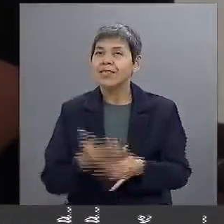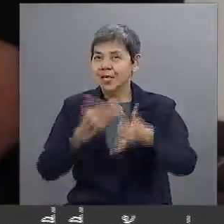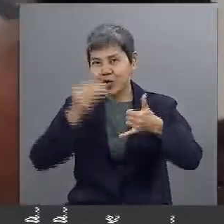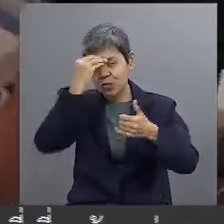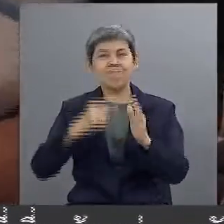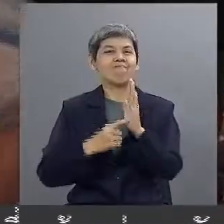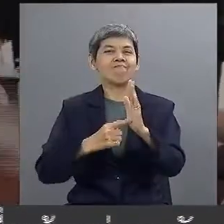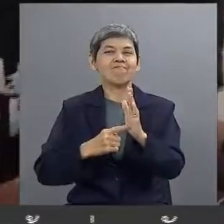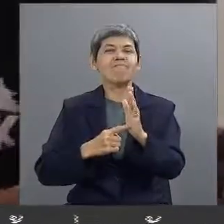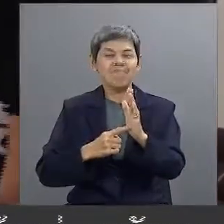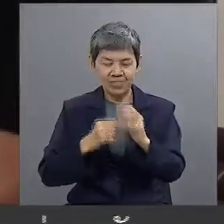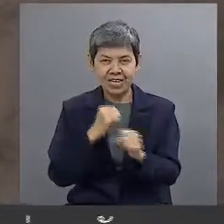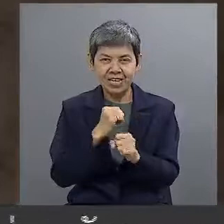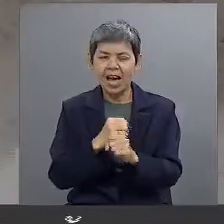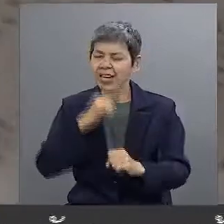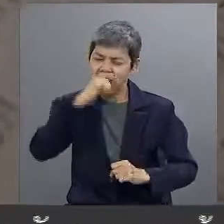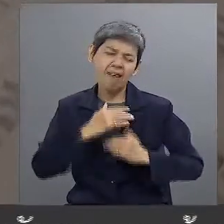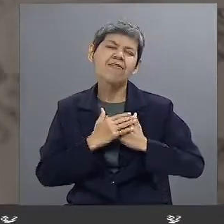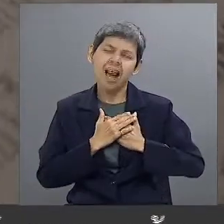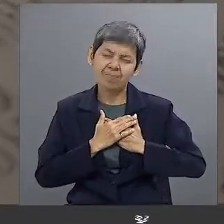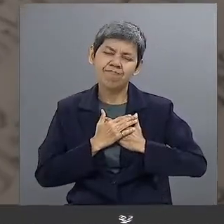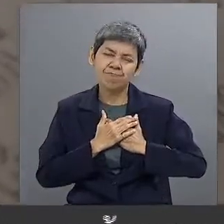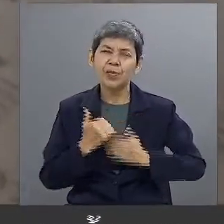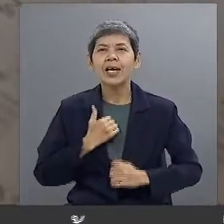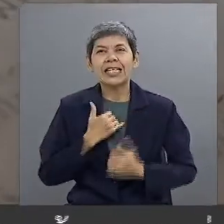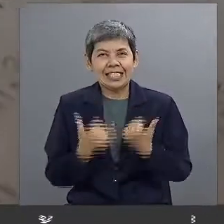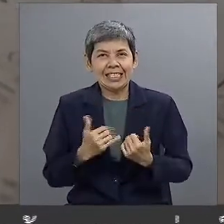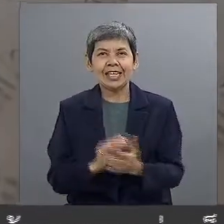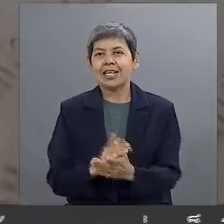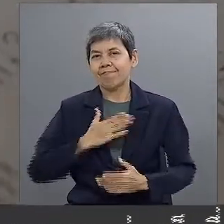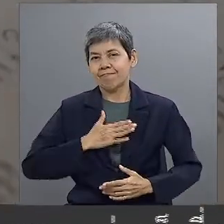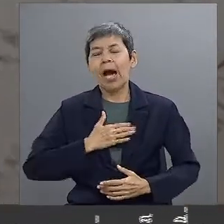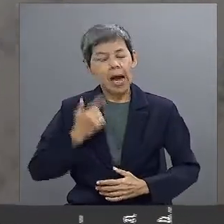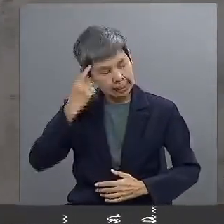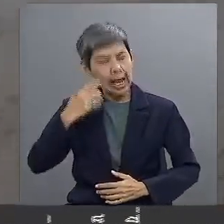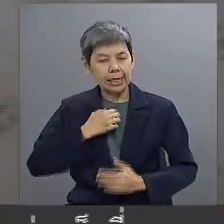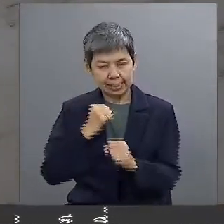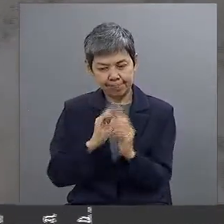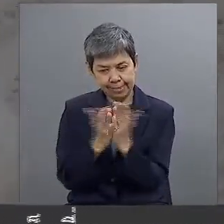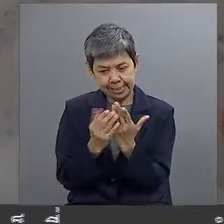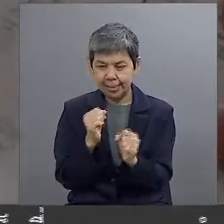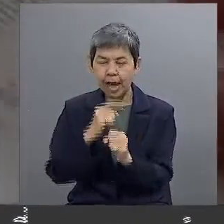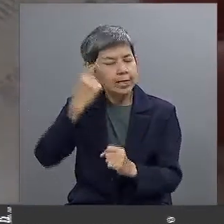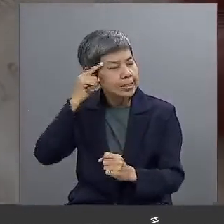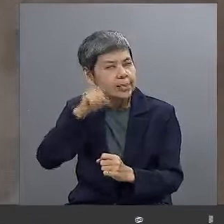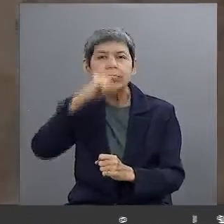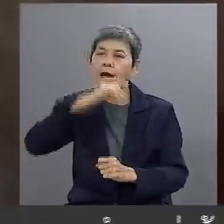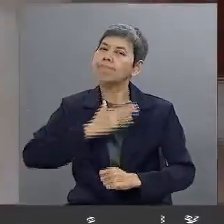าติที่รักเมืองไทยไปซะแล้วทำให้จากนี้อิซากะมีแผนออกหนังสือเขียนถึงเมืองไทยในสายตาของเขาเองค่ะ